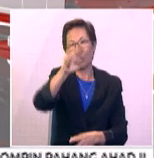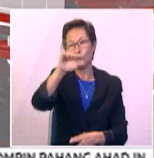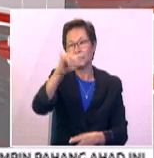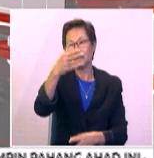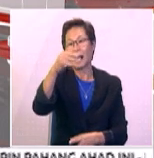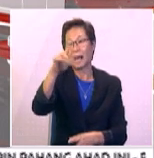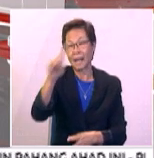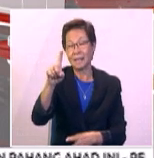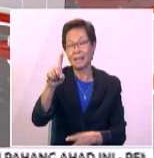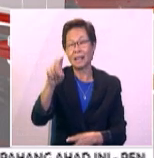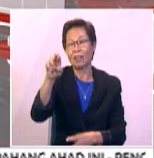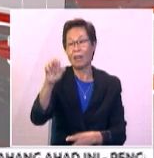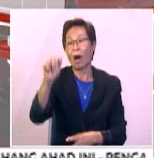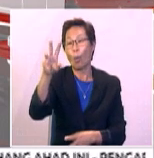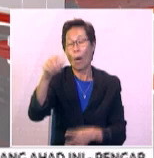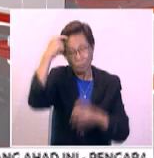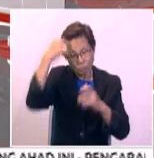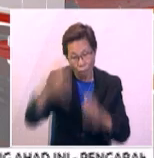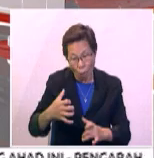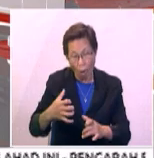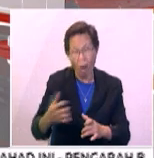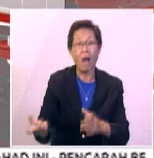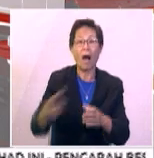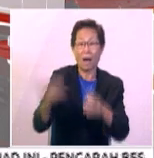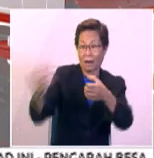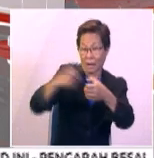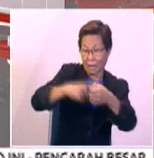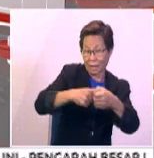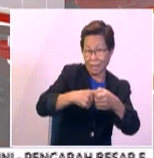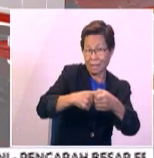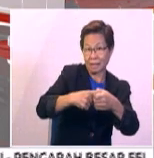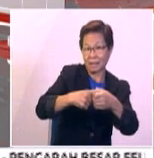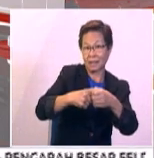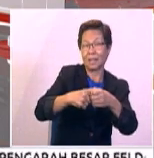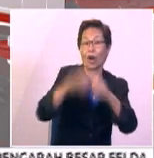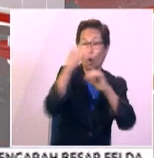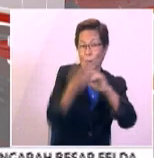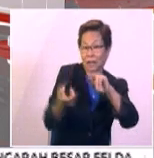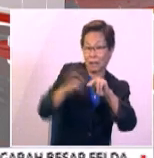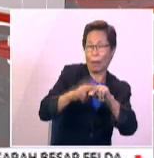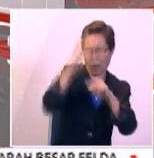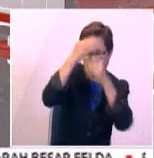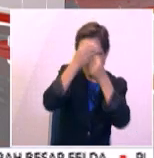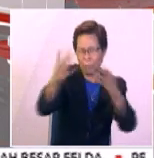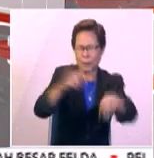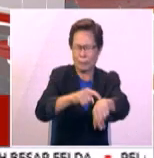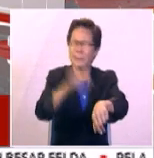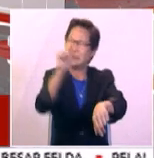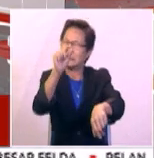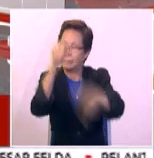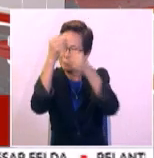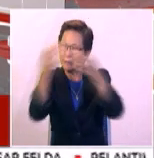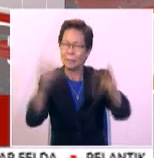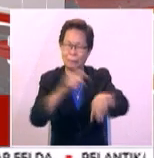Yusof Rawa, keputusan rasmi berkaitan perkara tersebut akan diberitahu dalam waktu terdekat.